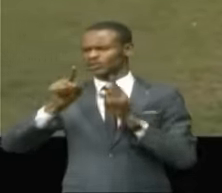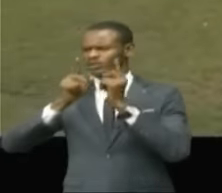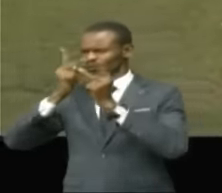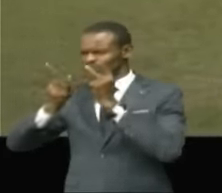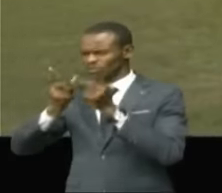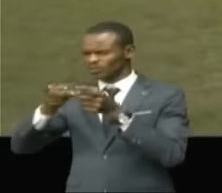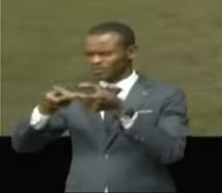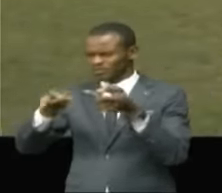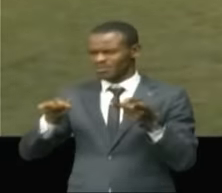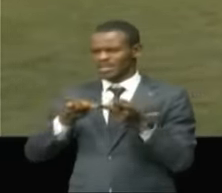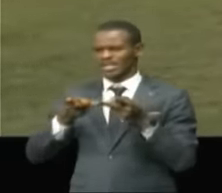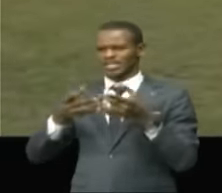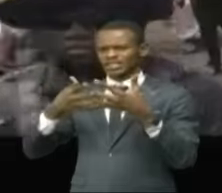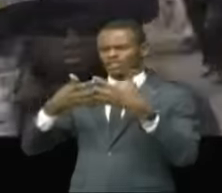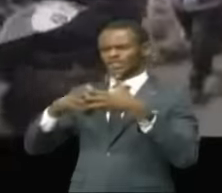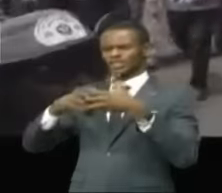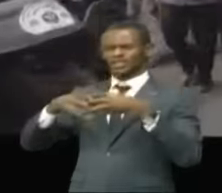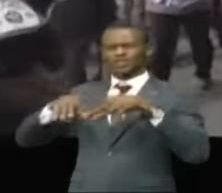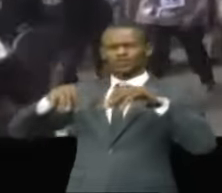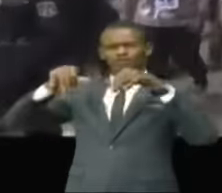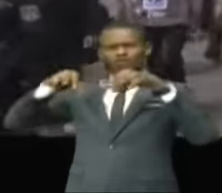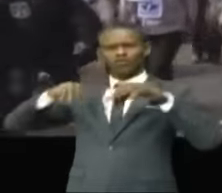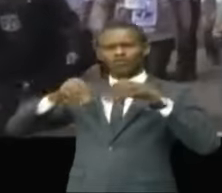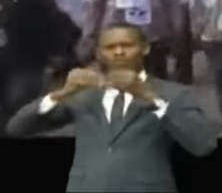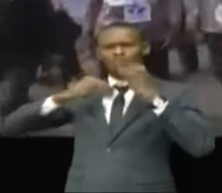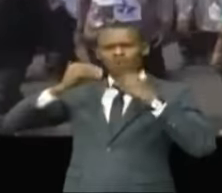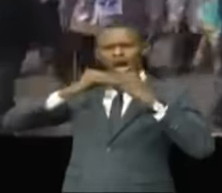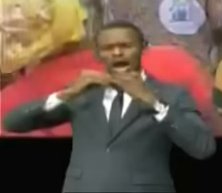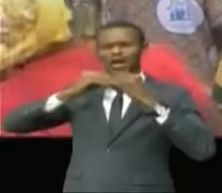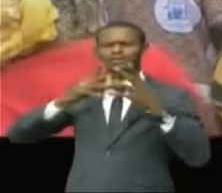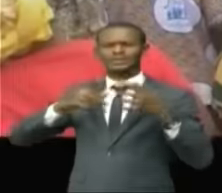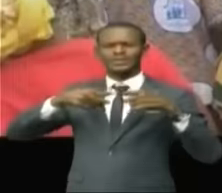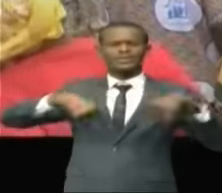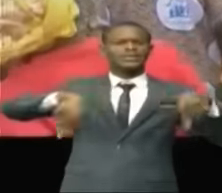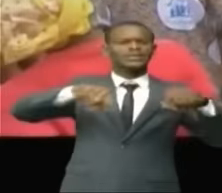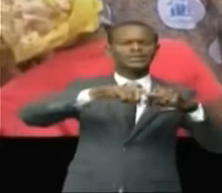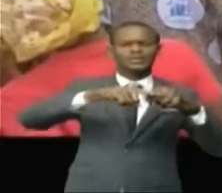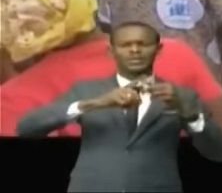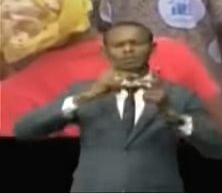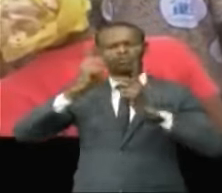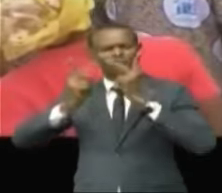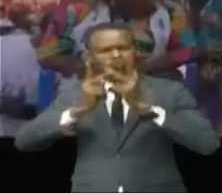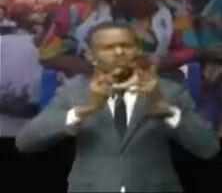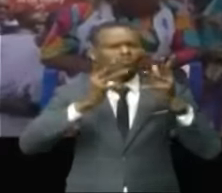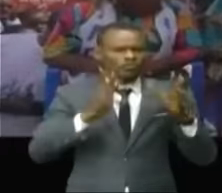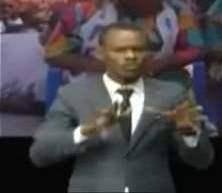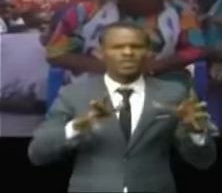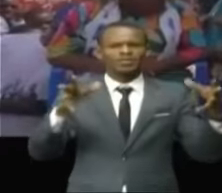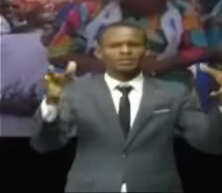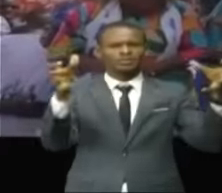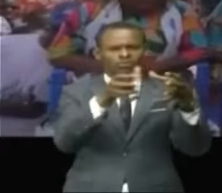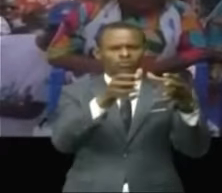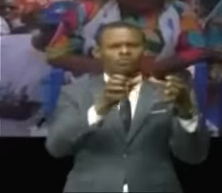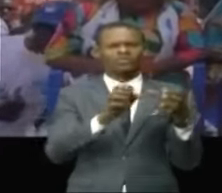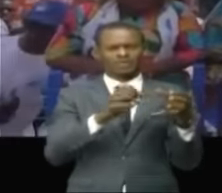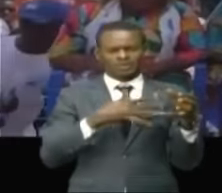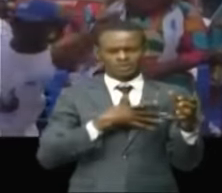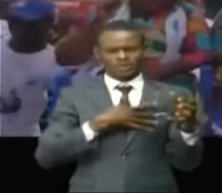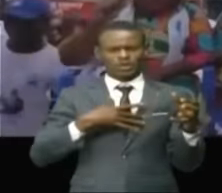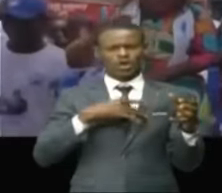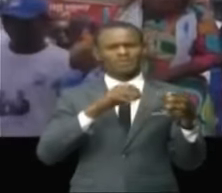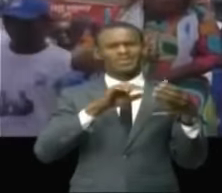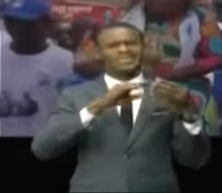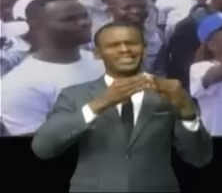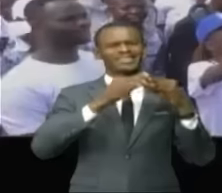en construction. À Luvungi, Norbert Basengezi prêche la paix et la cohésion sociale entre les habitants et promet son implication dans